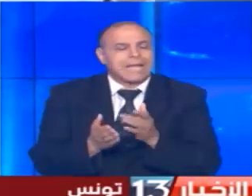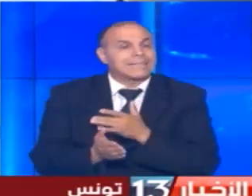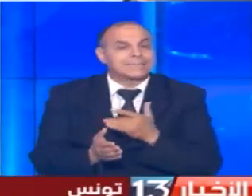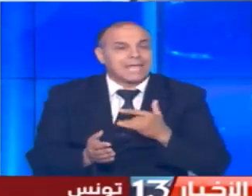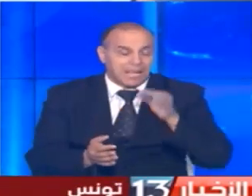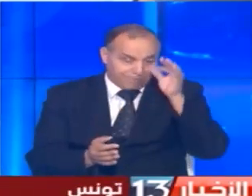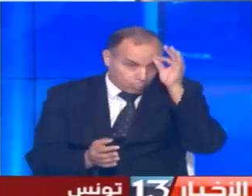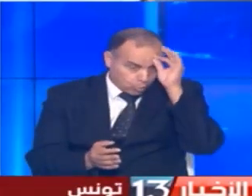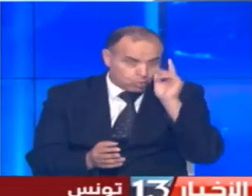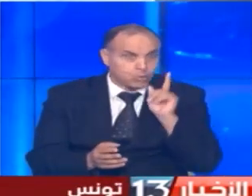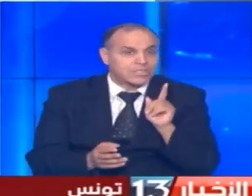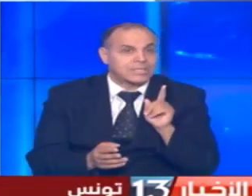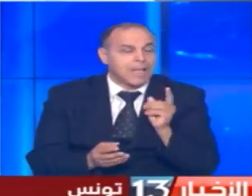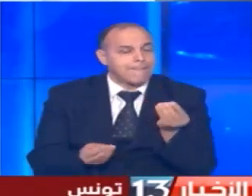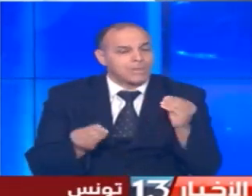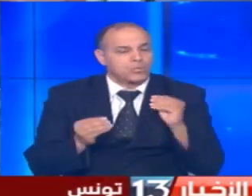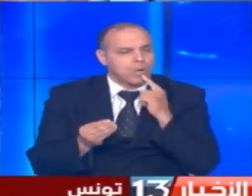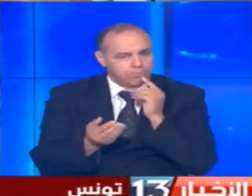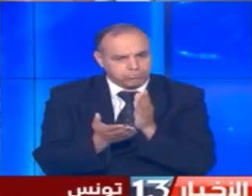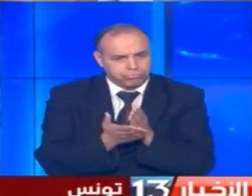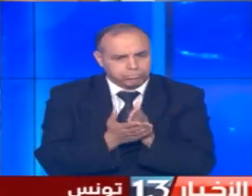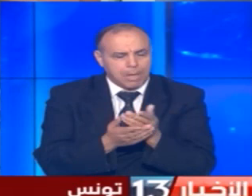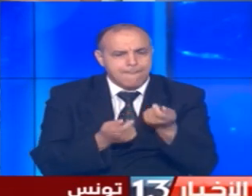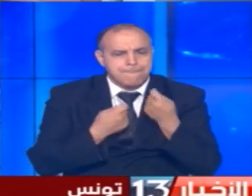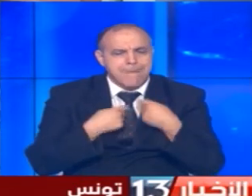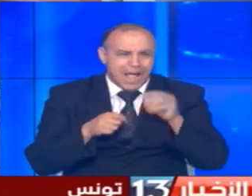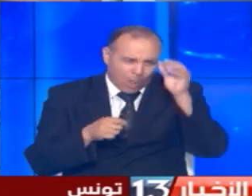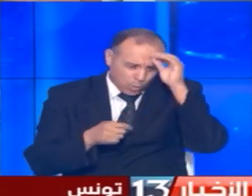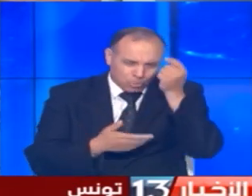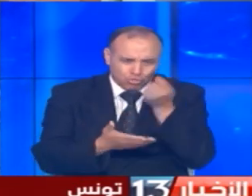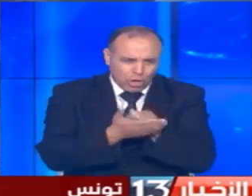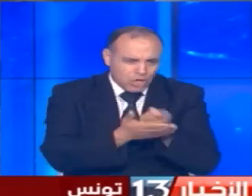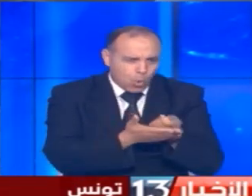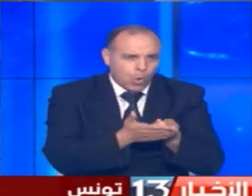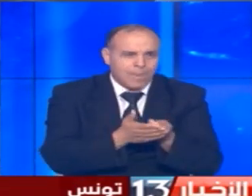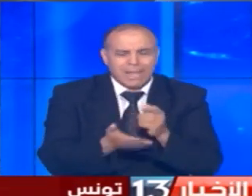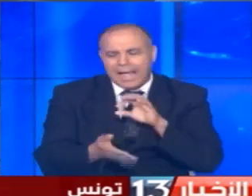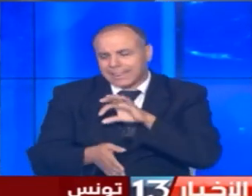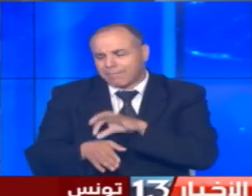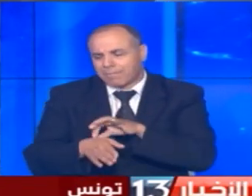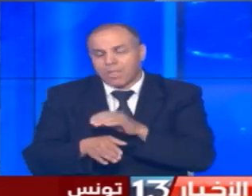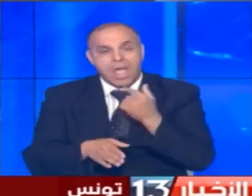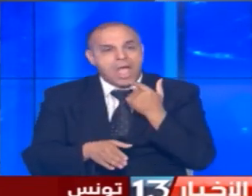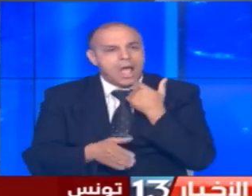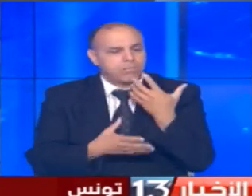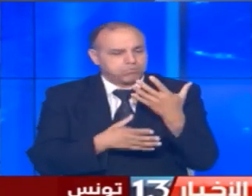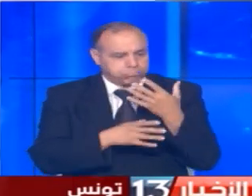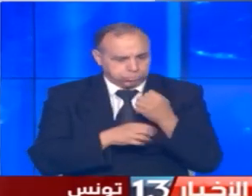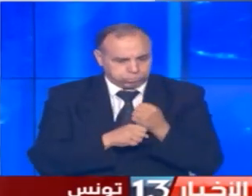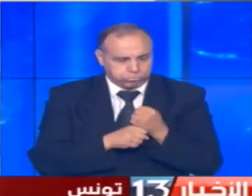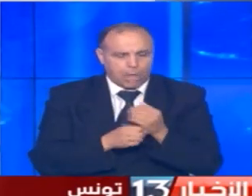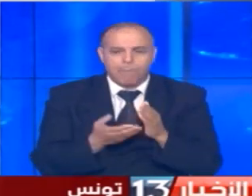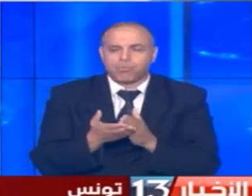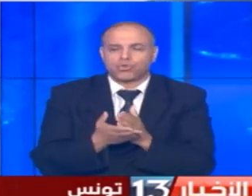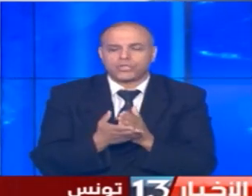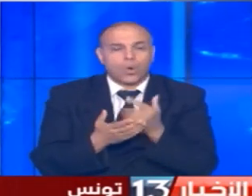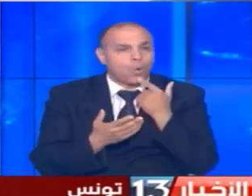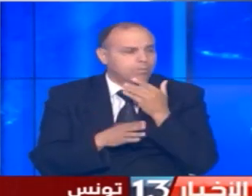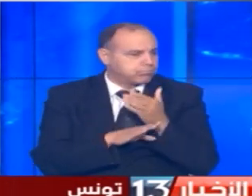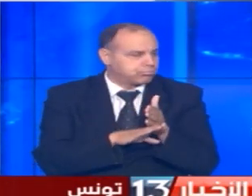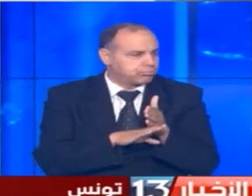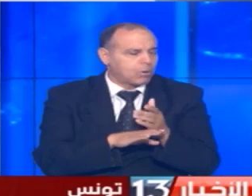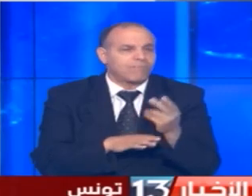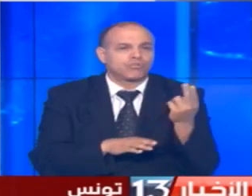في تونس وإرساء مزيد من الشفافية على الصفقات العمومية للمستلزمات الطبية، تم قبول عدد من المشاريع التي أنجزت